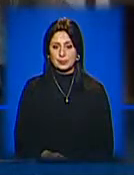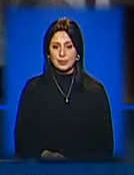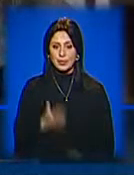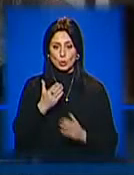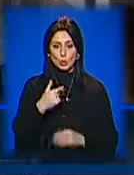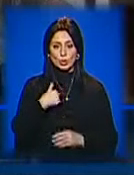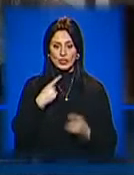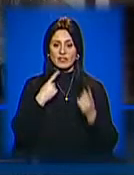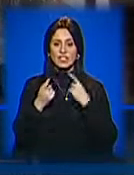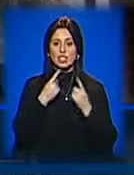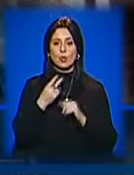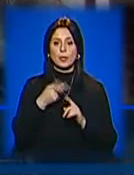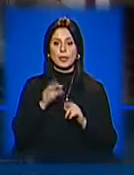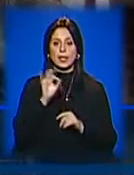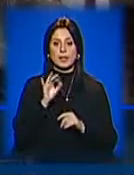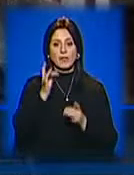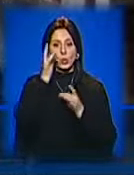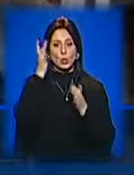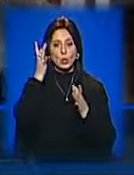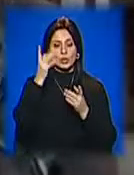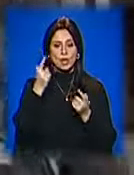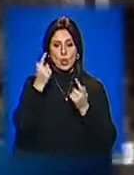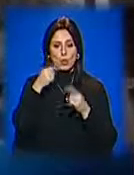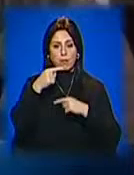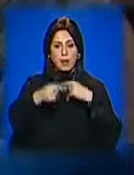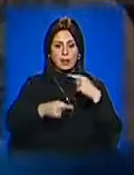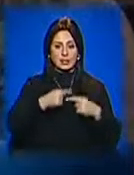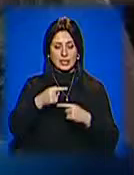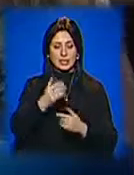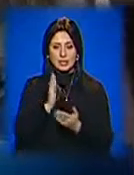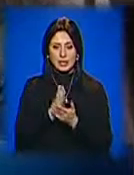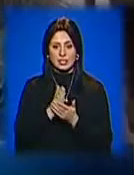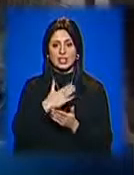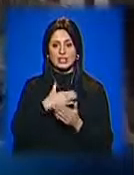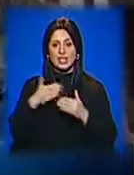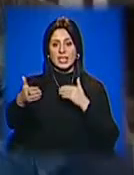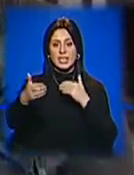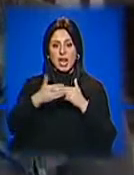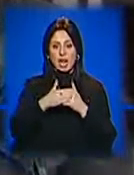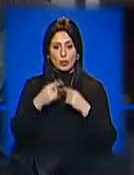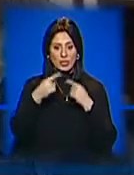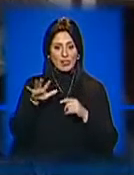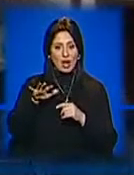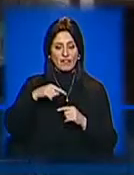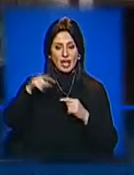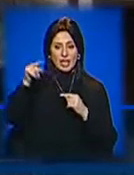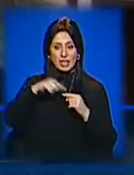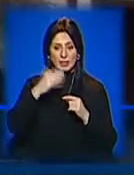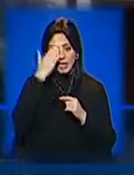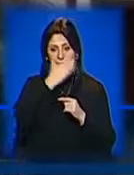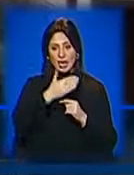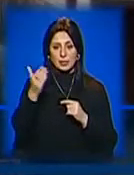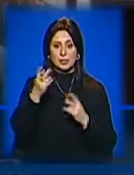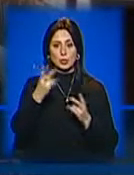Თუ ჩვენ საუბრობთ იმაზე, რომ კულტურული გლობალიზაცია ხდება და ჩვენი დაახლოვება სხვა ქვეყნებთან და